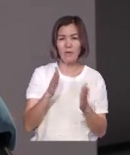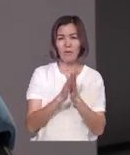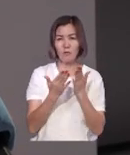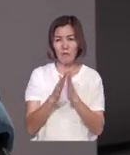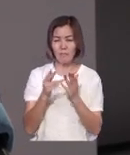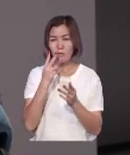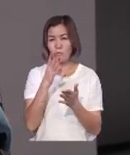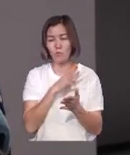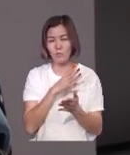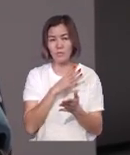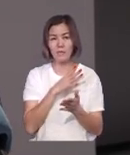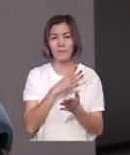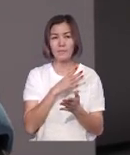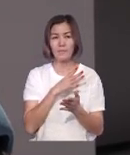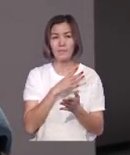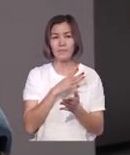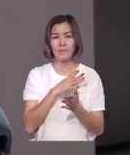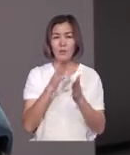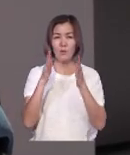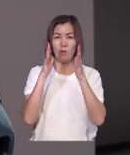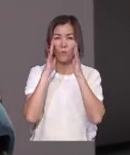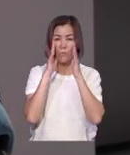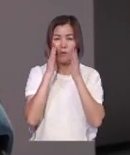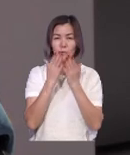Шоқан атамыздың басына дұға бағыштап